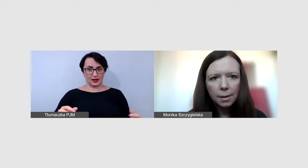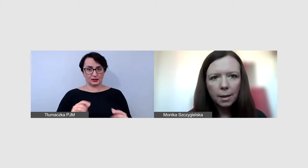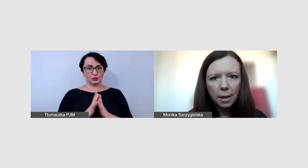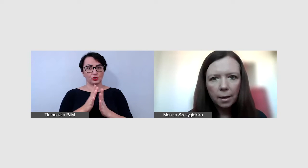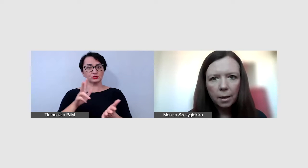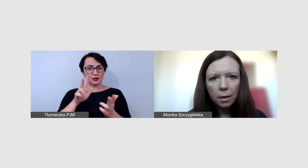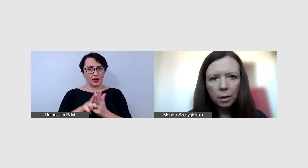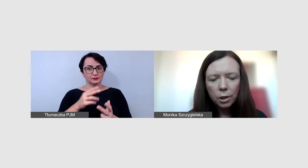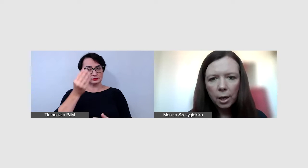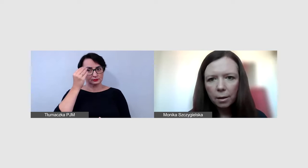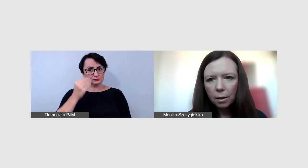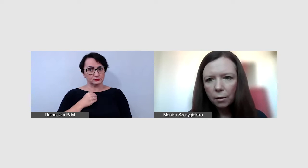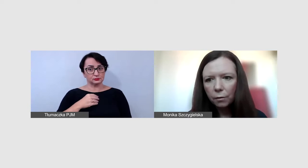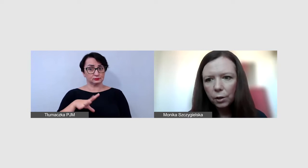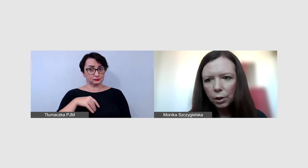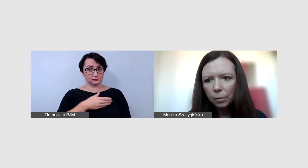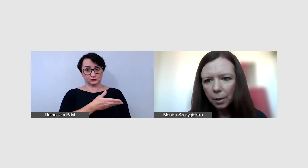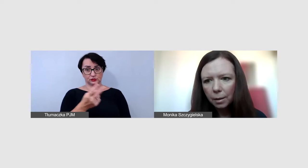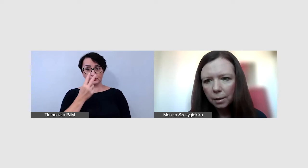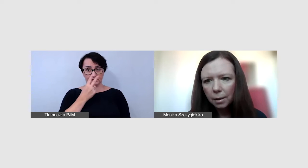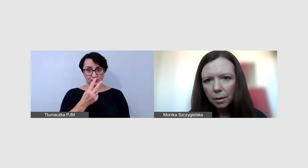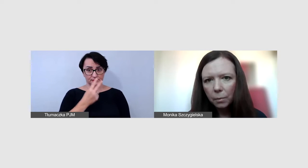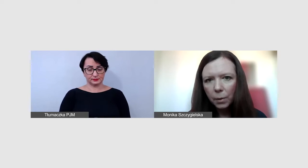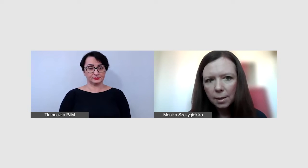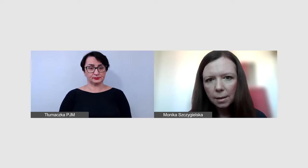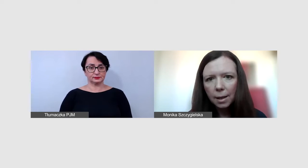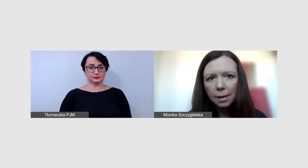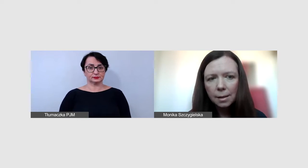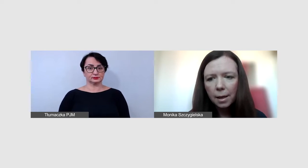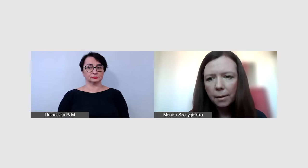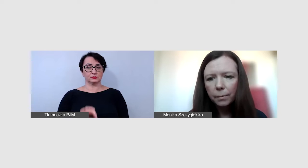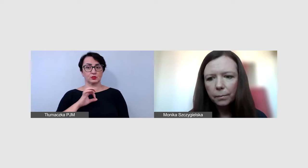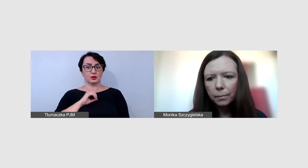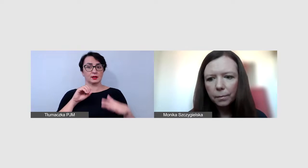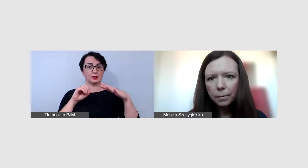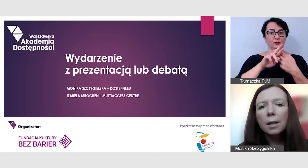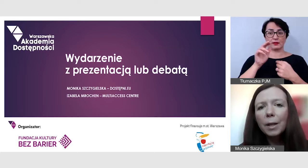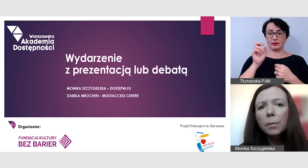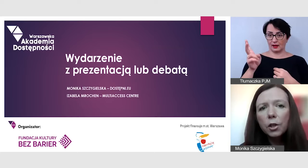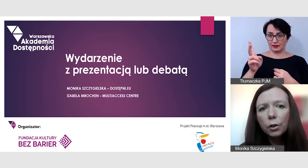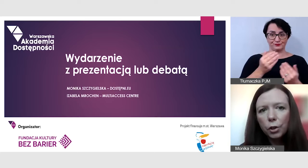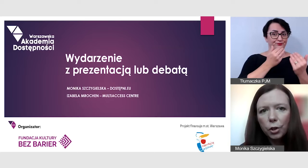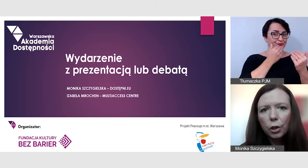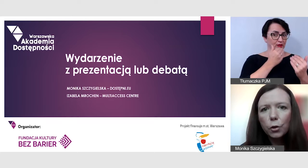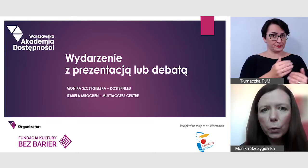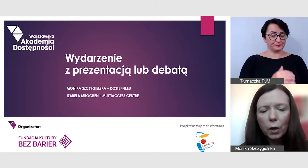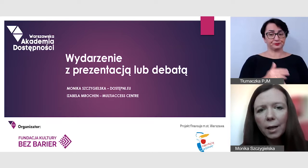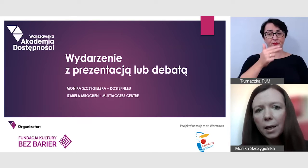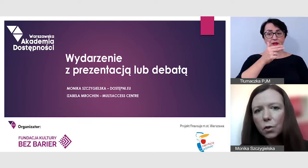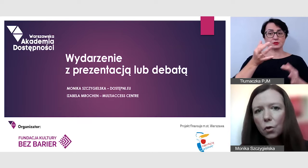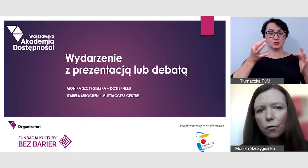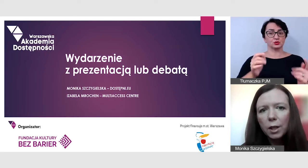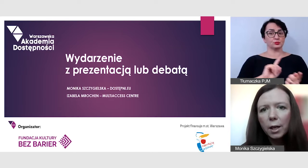potwierdzenie, że widzimy prezentację. Tematem naszego dzisiejszego